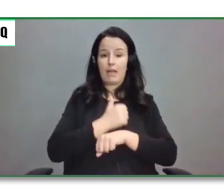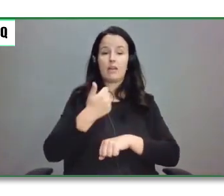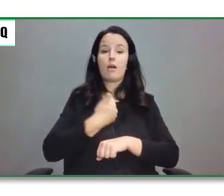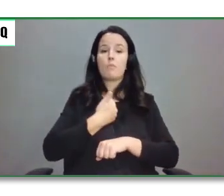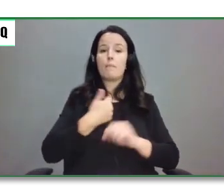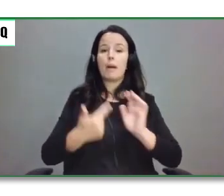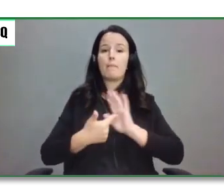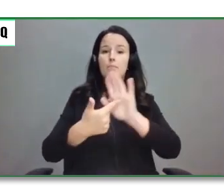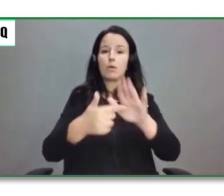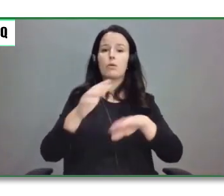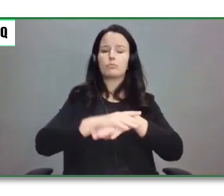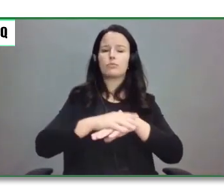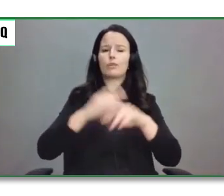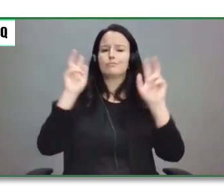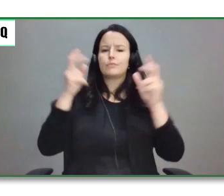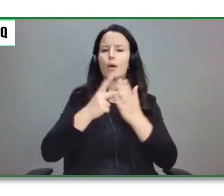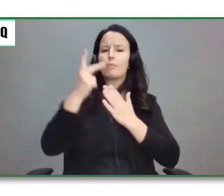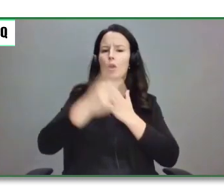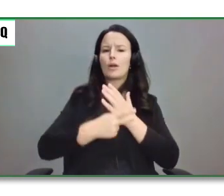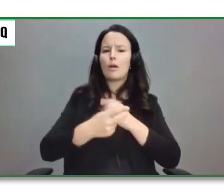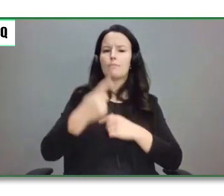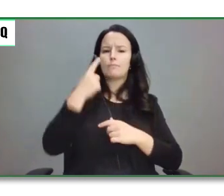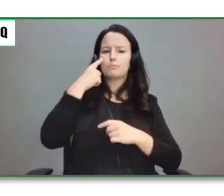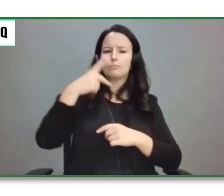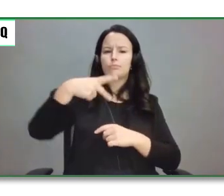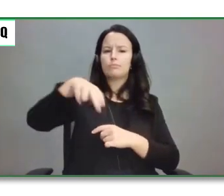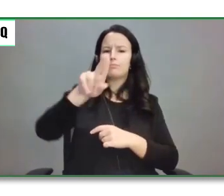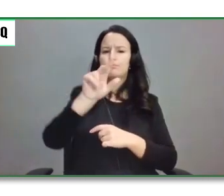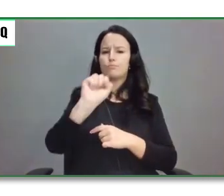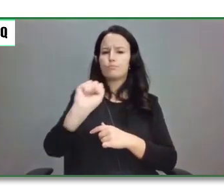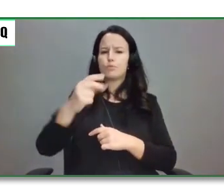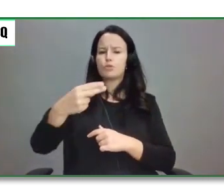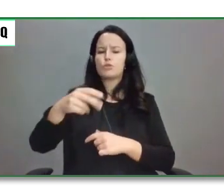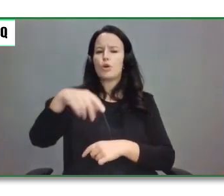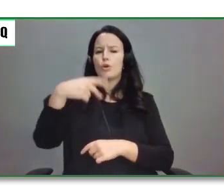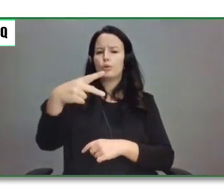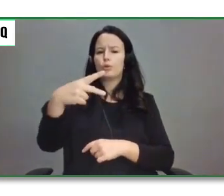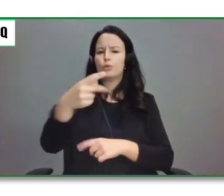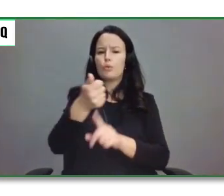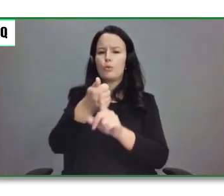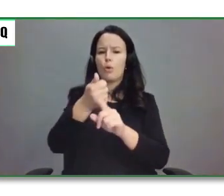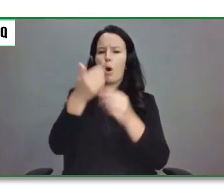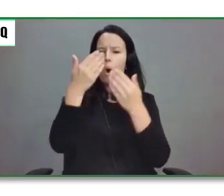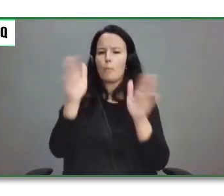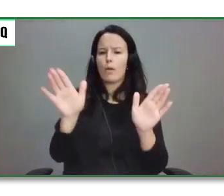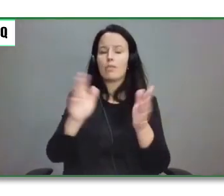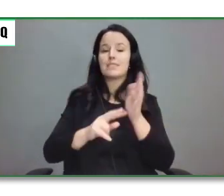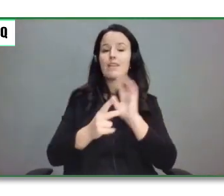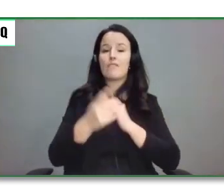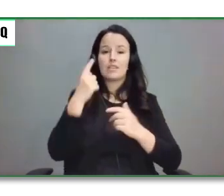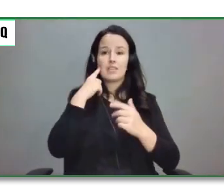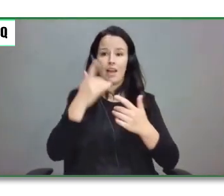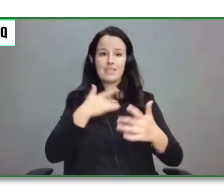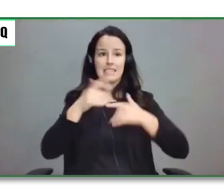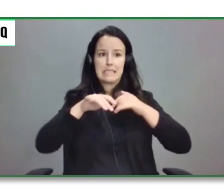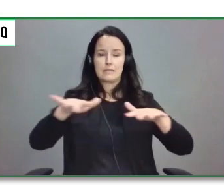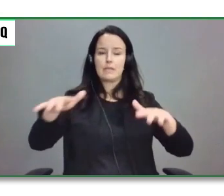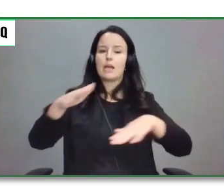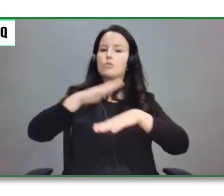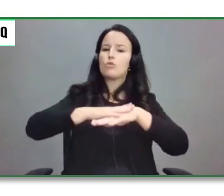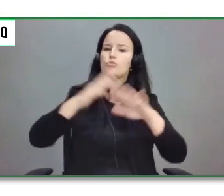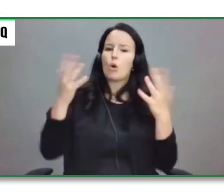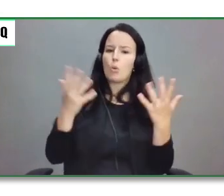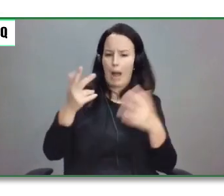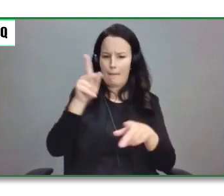donc Push to Open. Mon travail là consistait à sensibiliser les gens au fait que les personnes handicapées ont leur